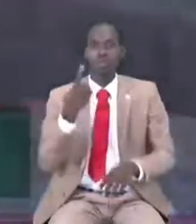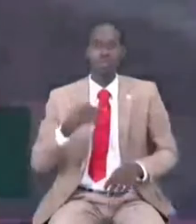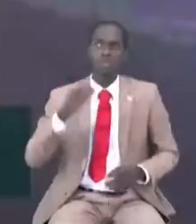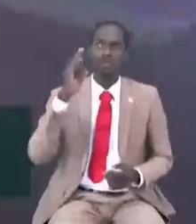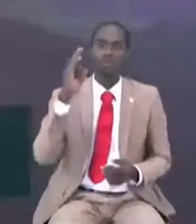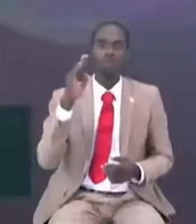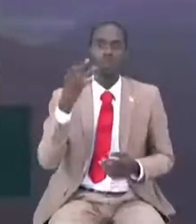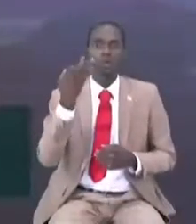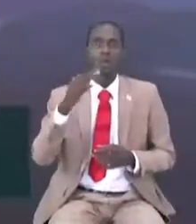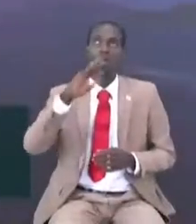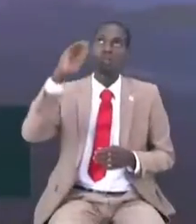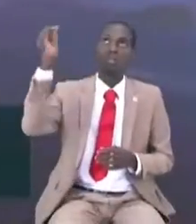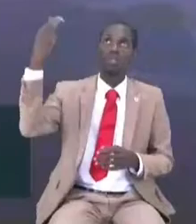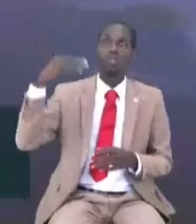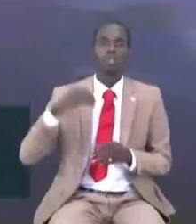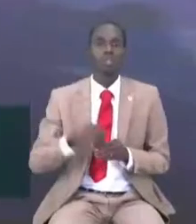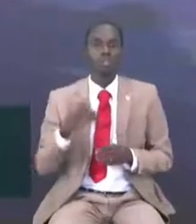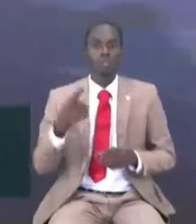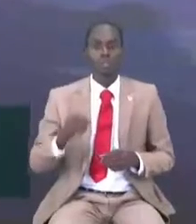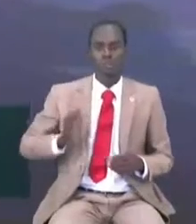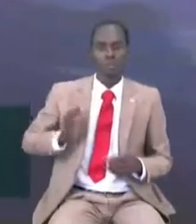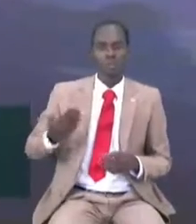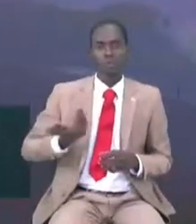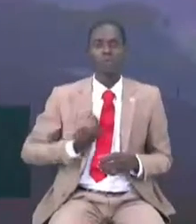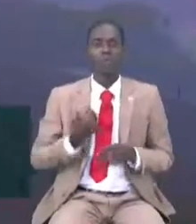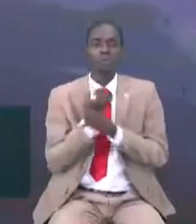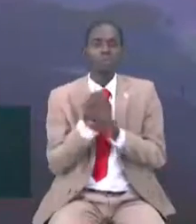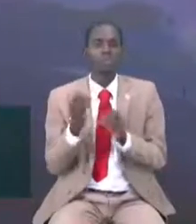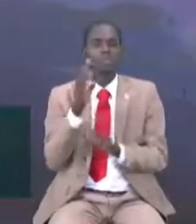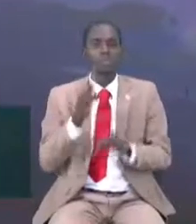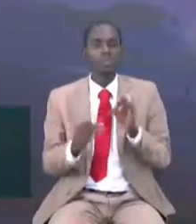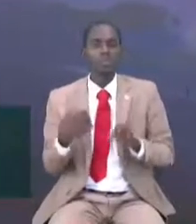nous allons avoir les gens sauvés et que